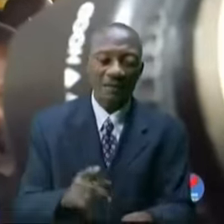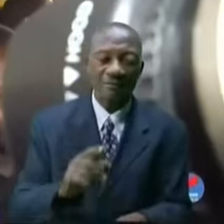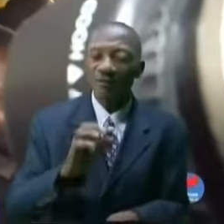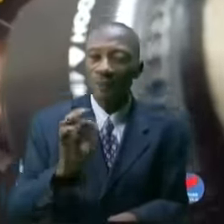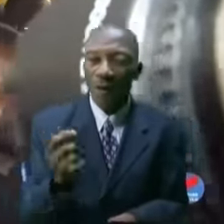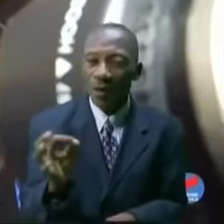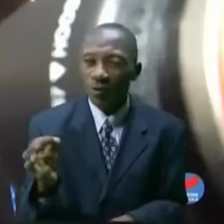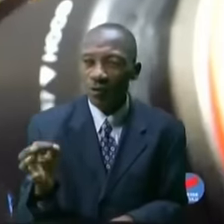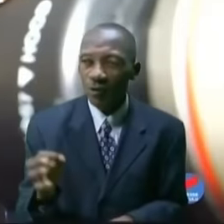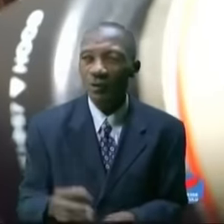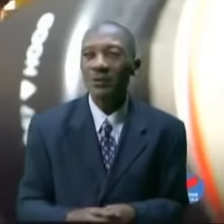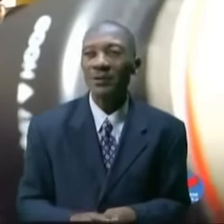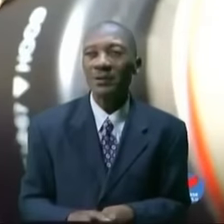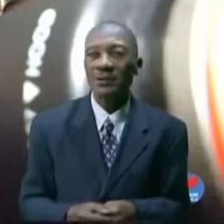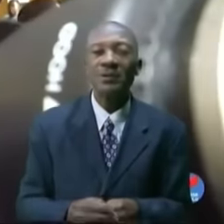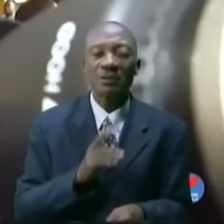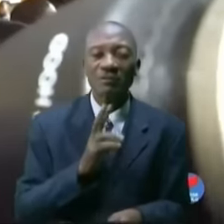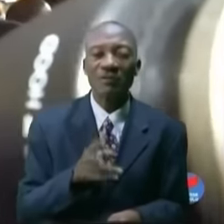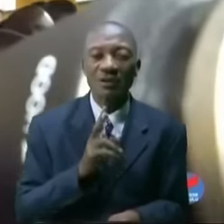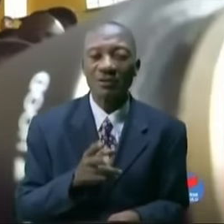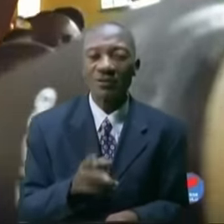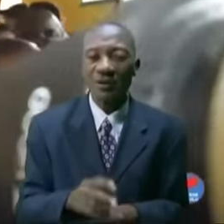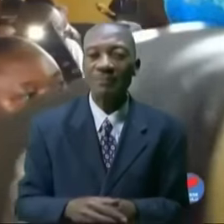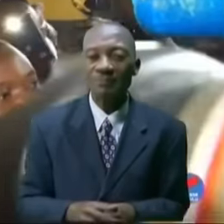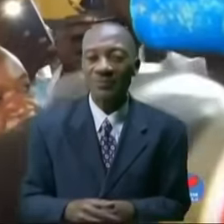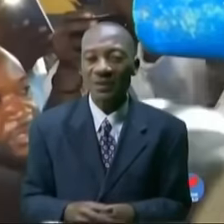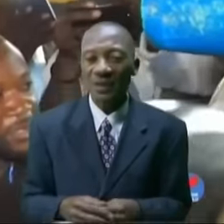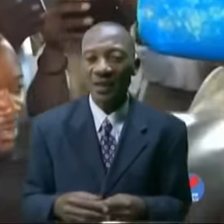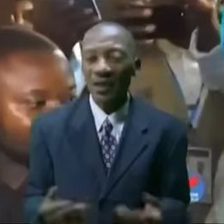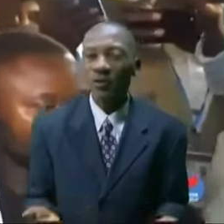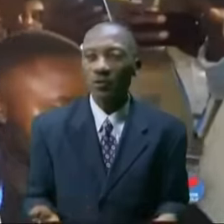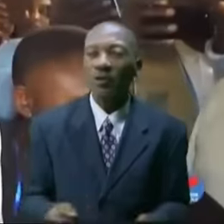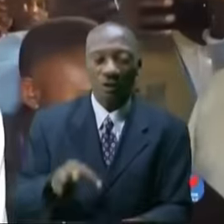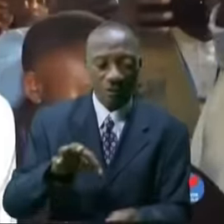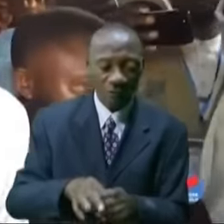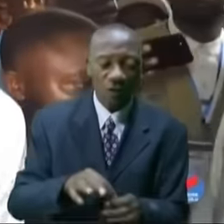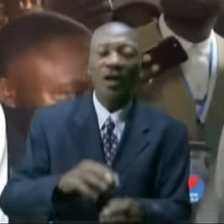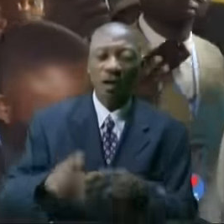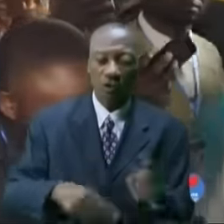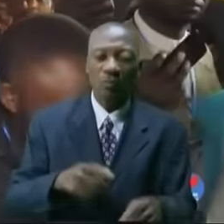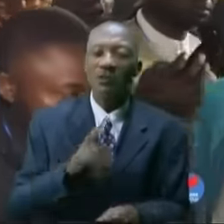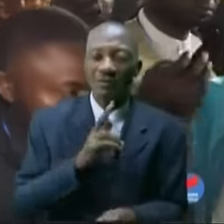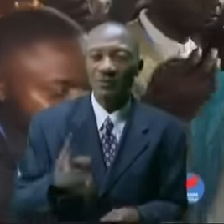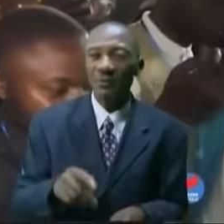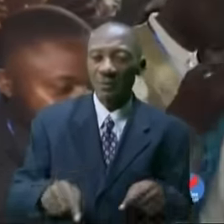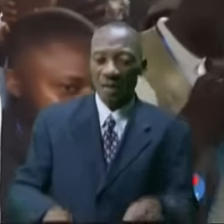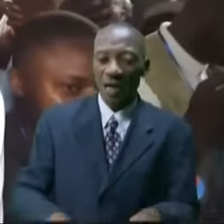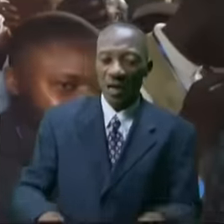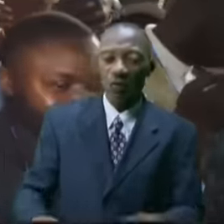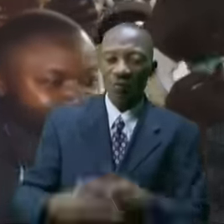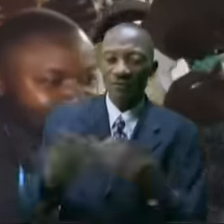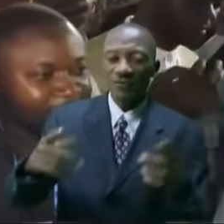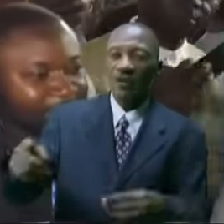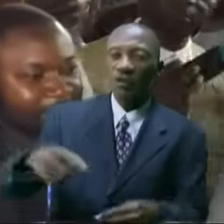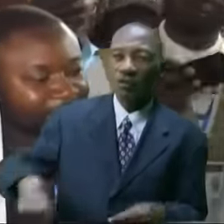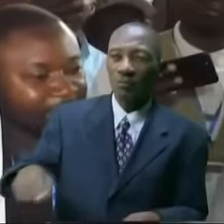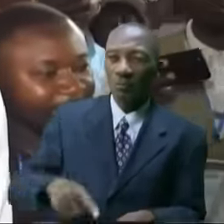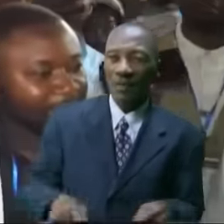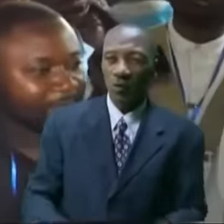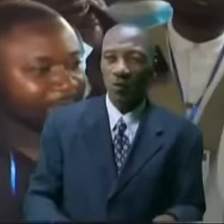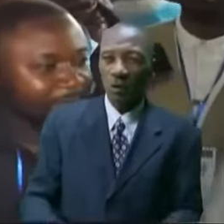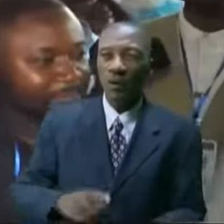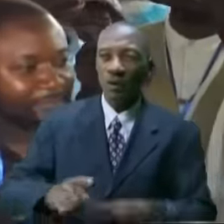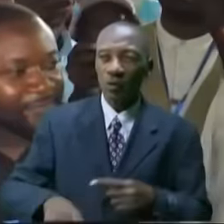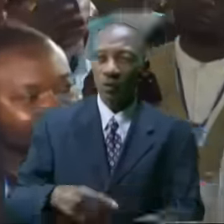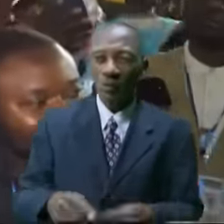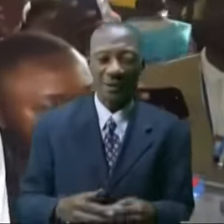C'est vrai, dans quelques endroits, on a signalé que le vote a commencé. Ici à la Gombe, vous savez, la Gombe c'est